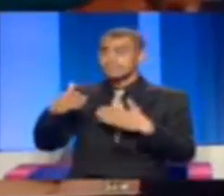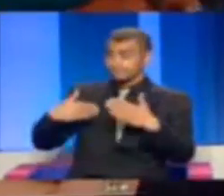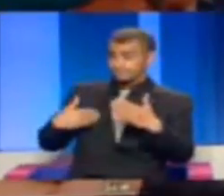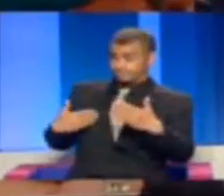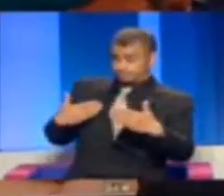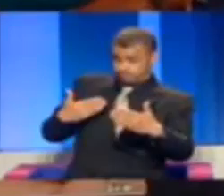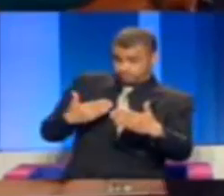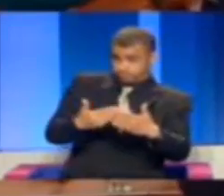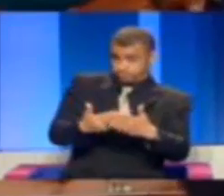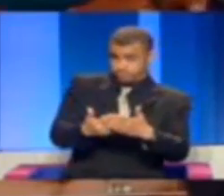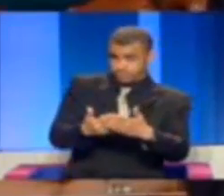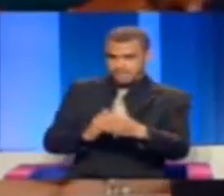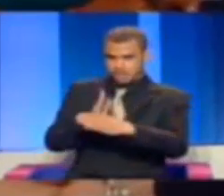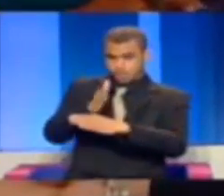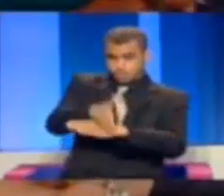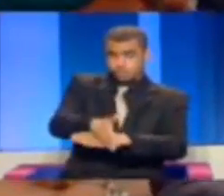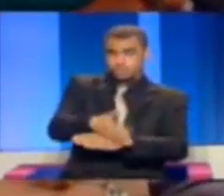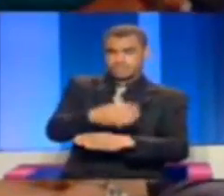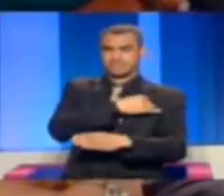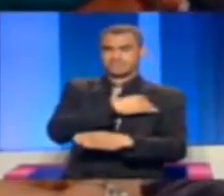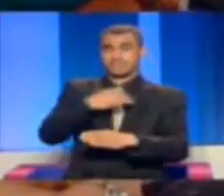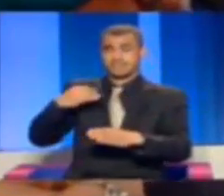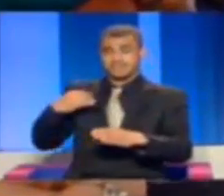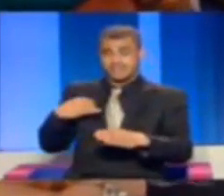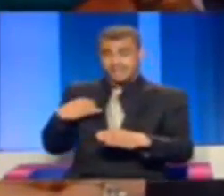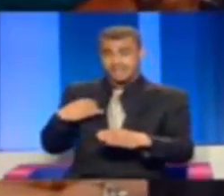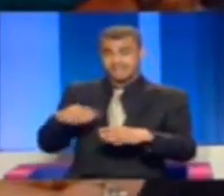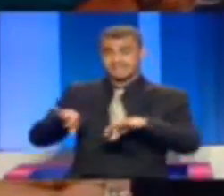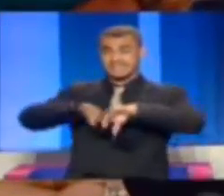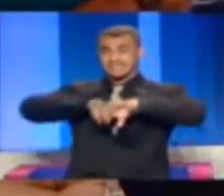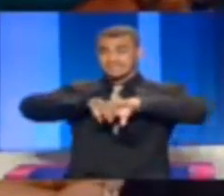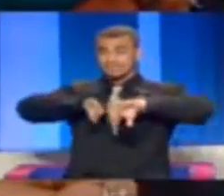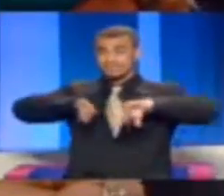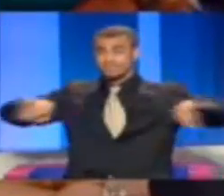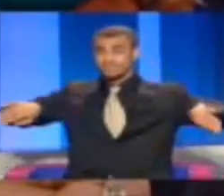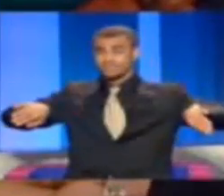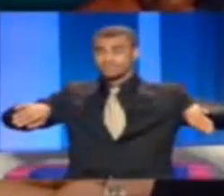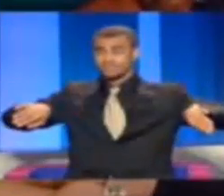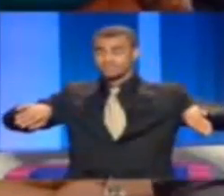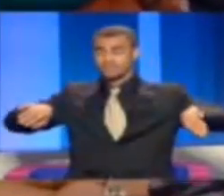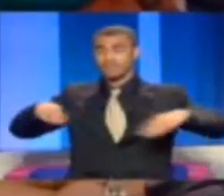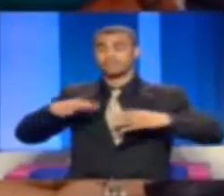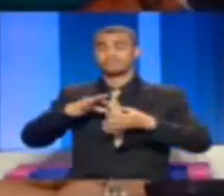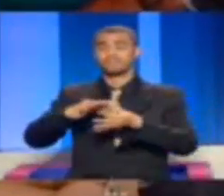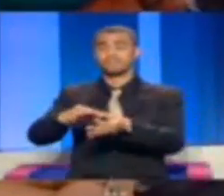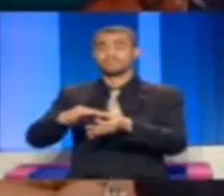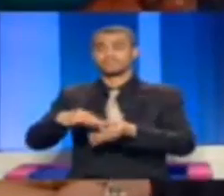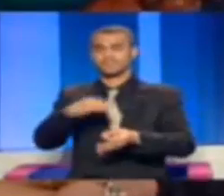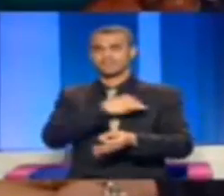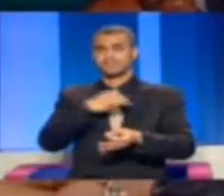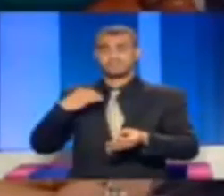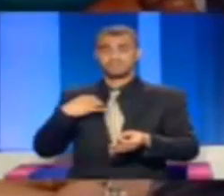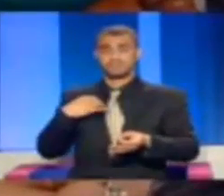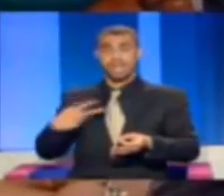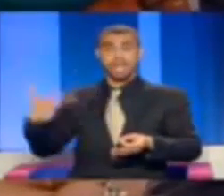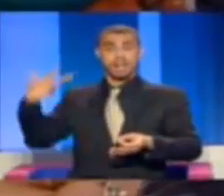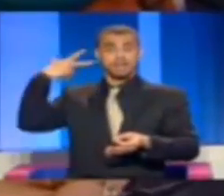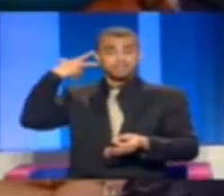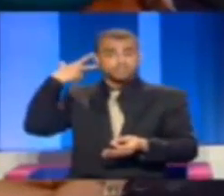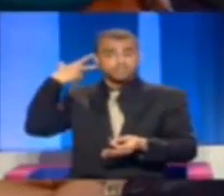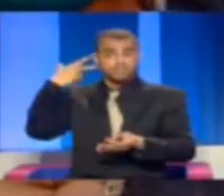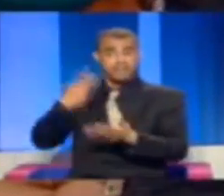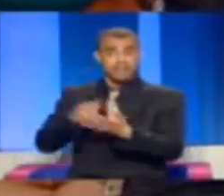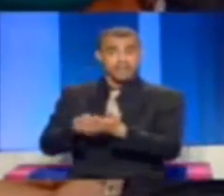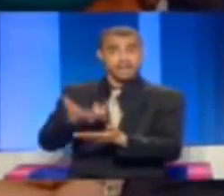هي مسافه ماديه، هي مسافه الولوج الى الصحه. هاد الطريق الشاسعه بينه وبين الصحه هي المشكل. لا بغى يدير زرع